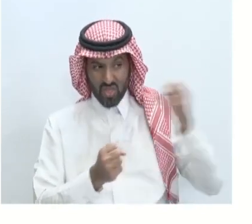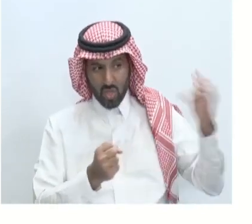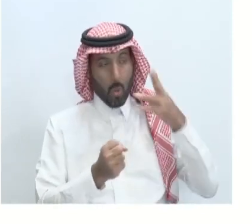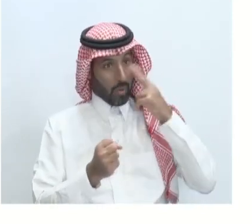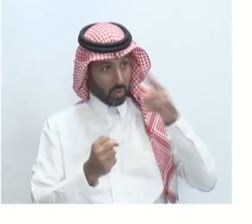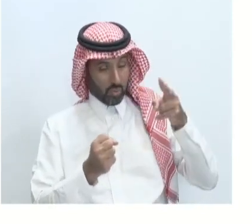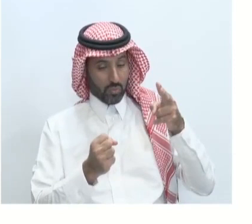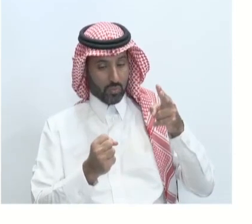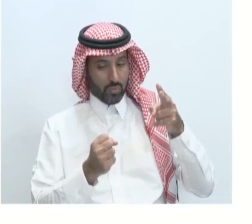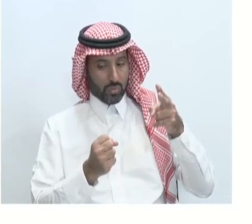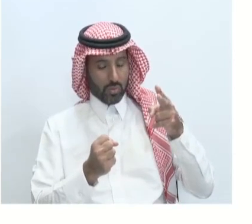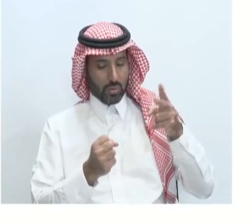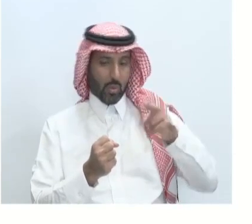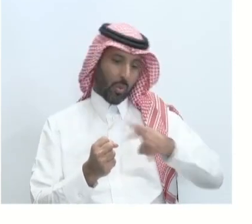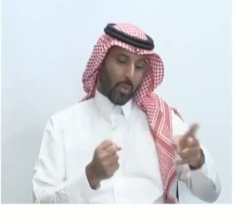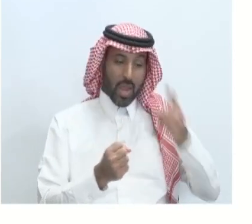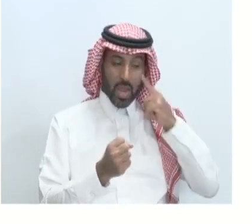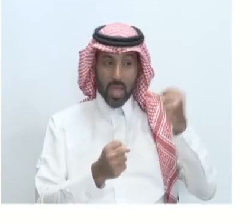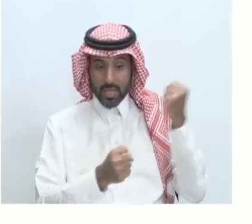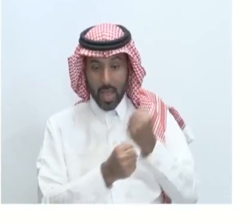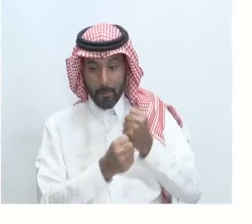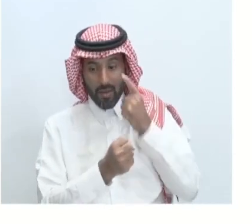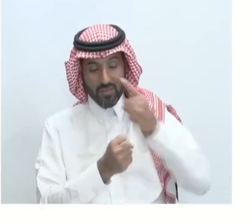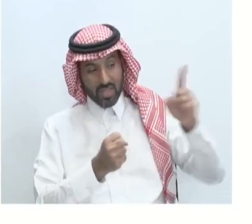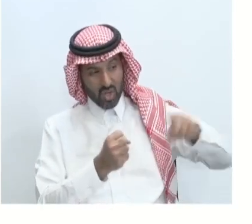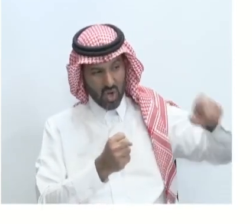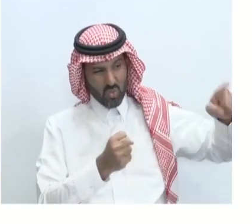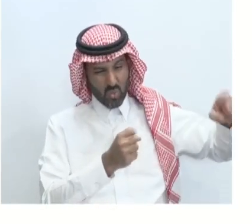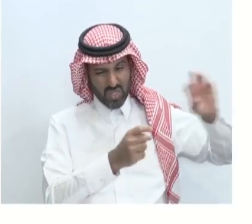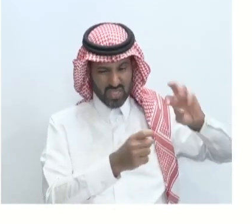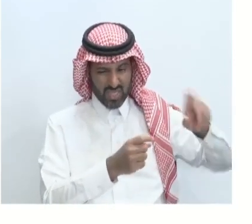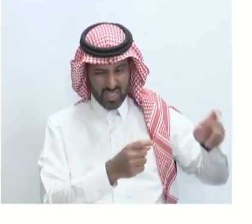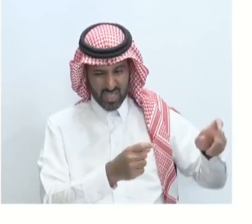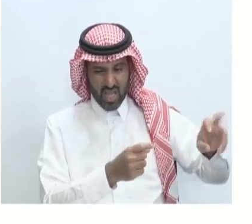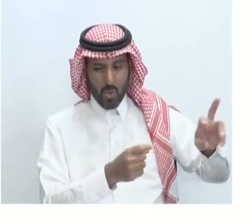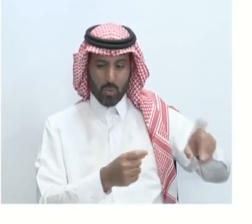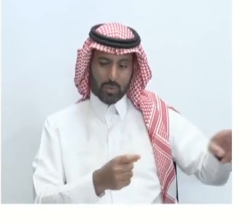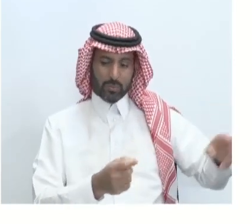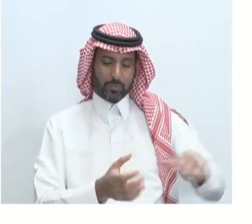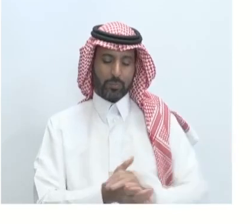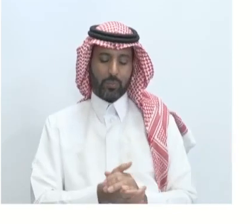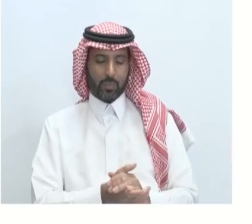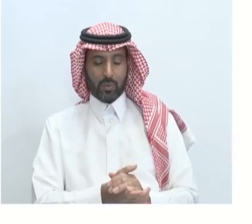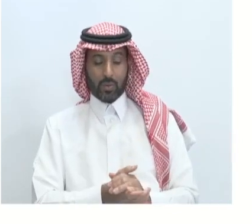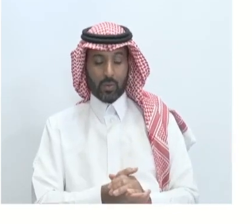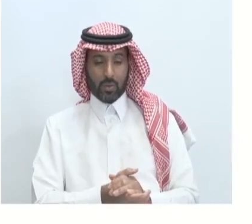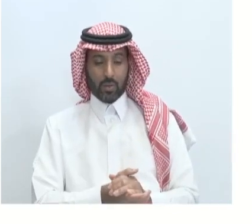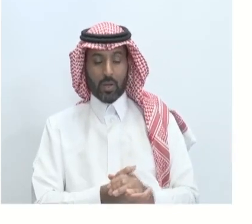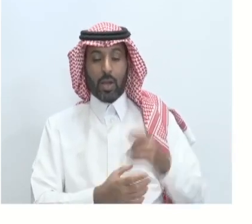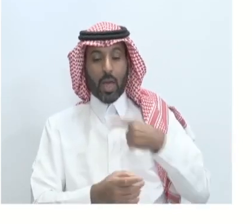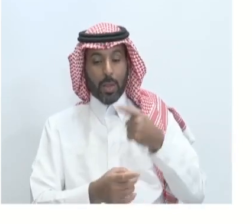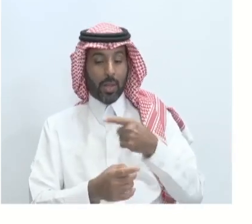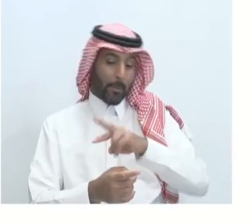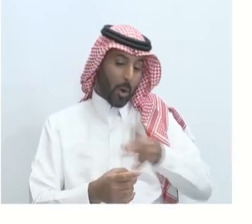المرئي ومنها ما يعمل في مدى الاشعه الراديويه او غير ذلك وفيما يلي نتكلم عن